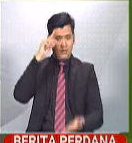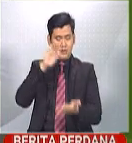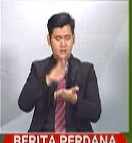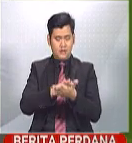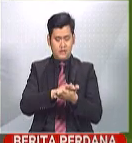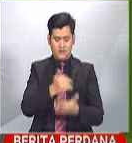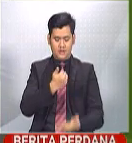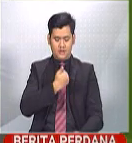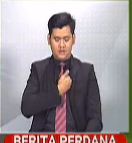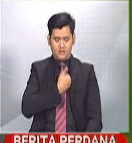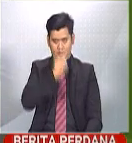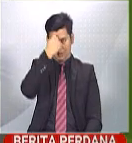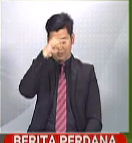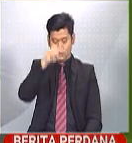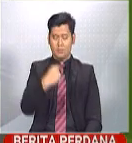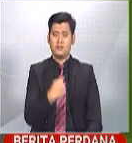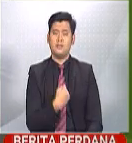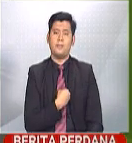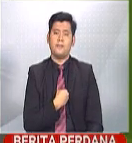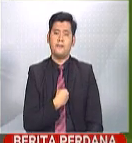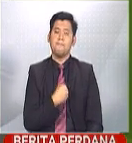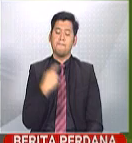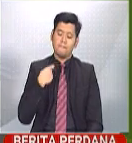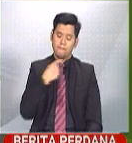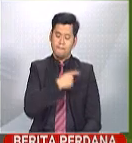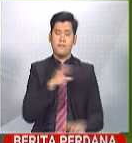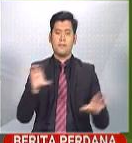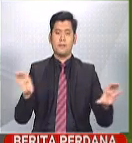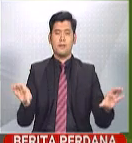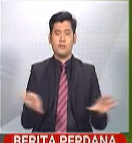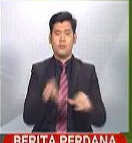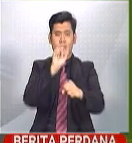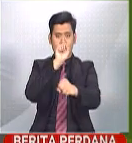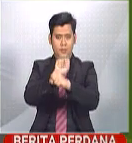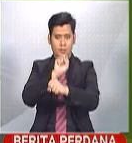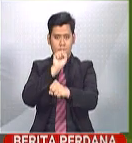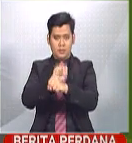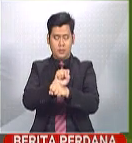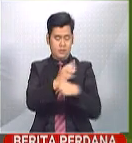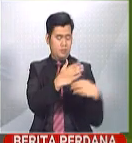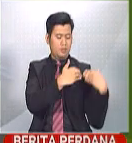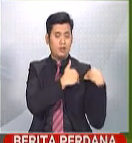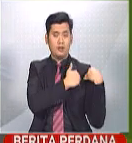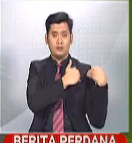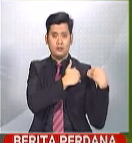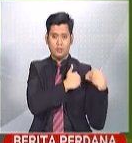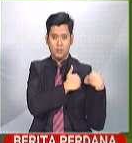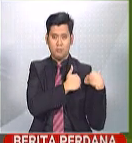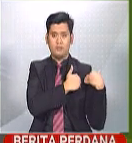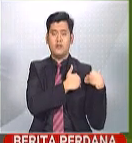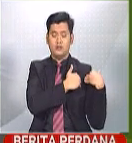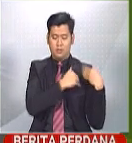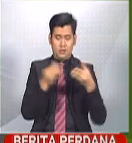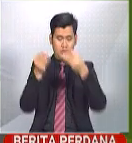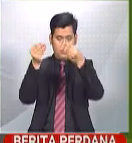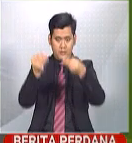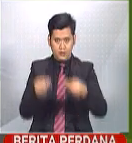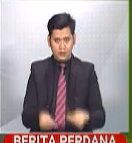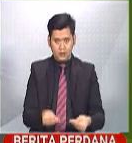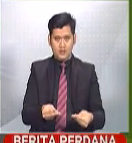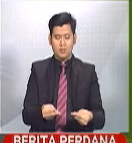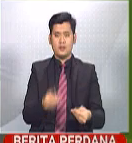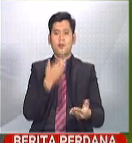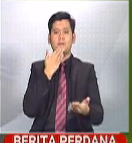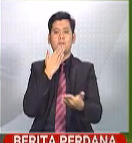kepercayaan diri pada diri kita sendiri, dan kita melaksanakan tugas-tugas dan tanggungjawab yang diberikan kepada kita